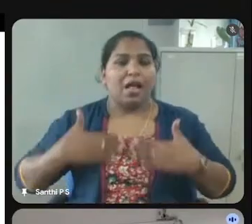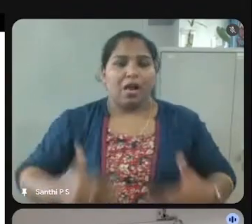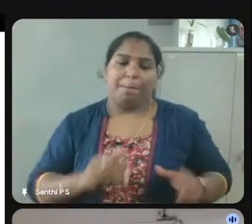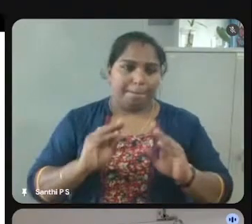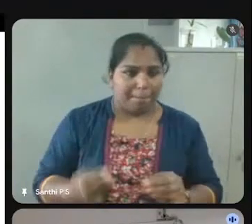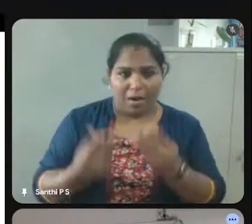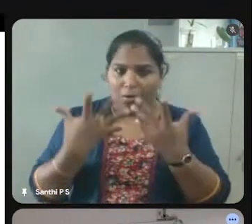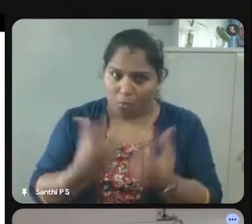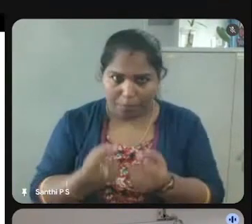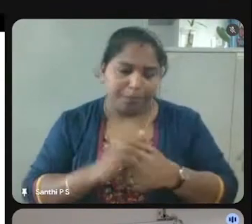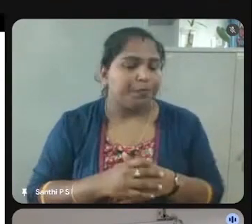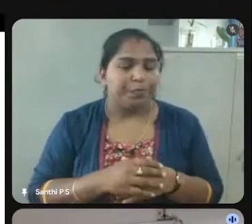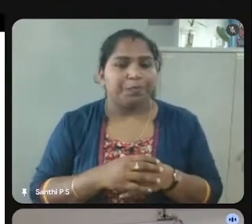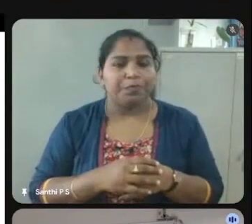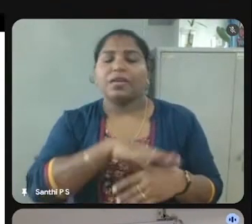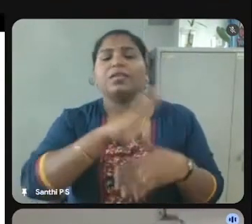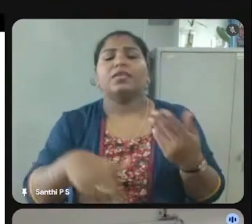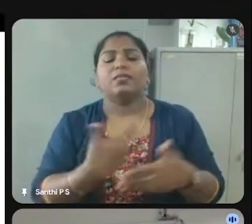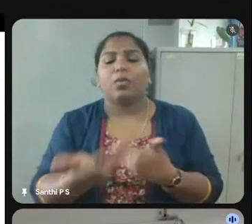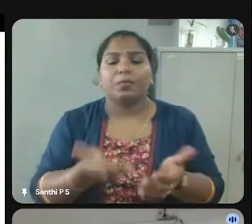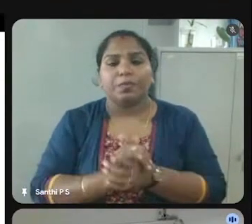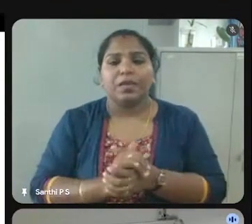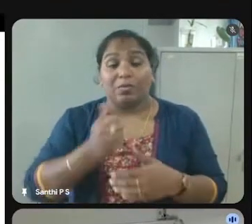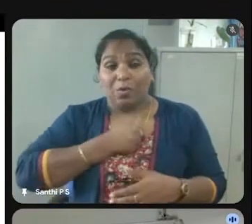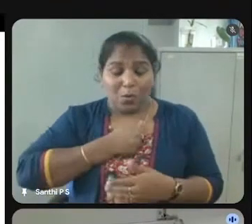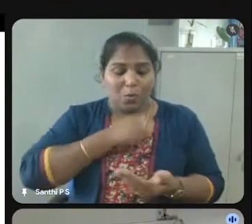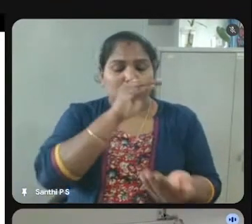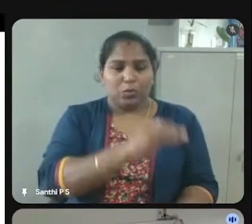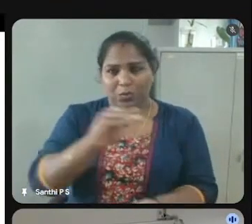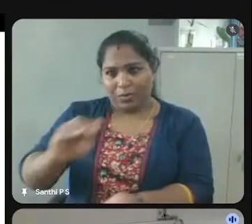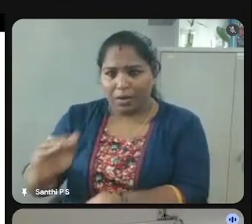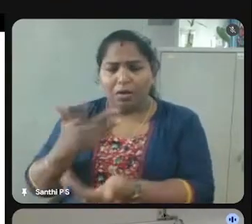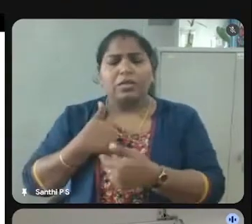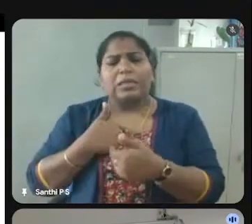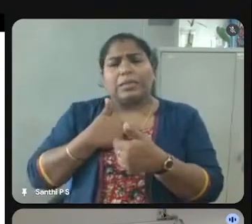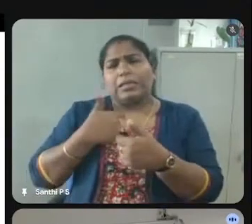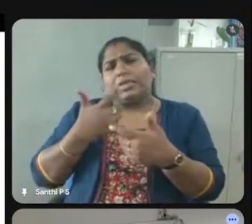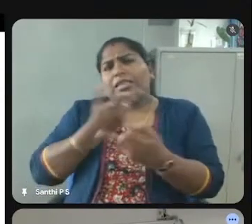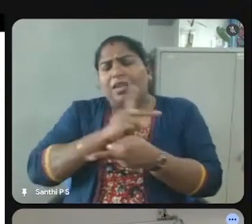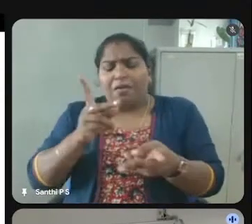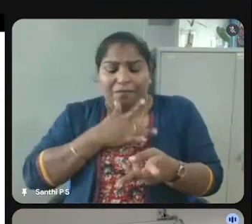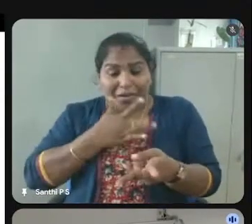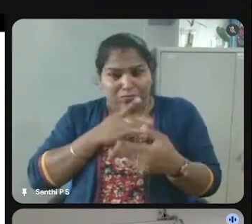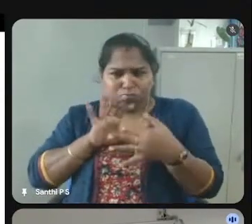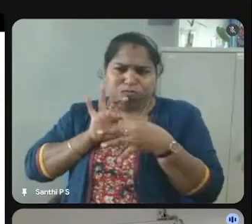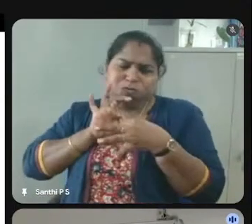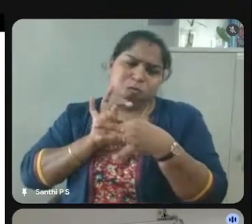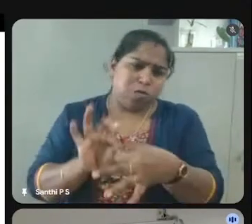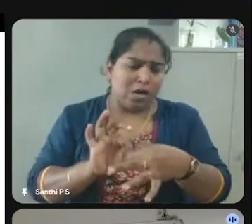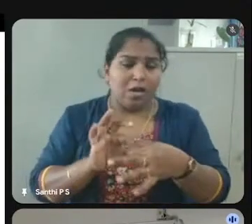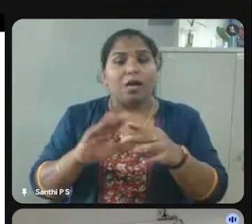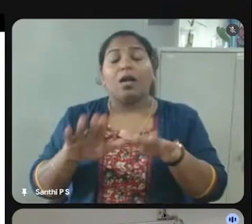പ്രധാനമായിട്ടും സഹായിക്കുന്നുണ്ട്. അതുപോലെ തന്നെ നമ്മുടെ കുഞ്ഞുങ്ങളോട്, നമ്മുടെ മക്കളോട് നമ്മൾ കാണിക്കുന്ന വൈകാരികമായ അടുപ്പം. ആദ്യ